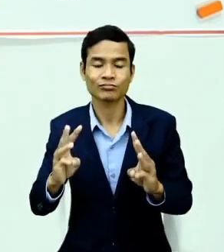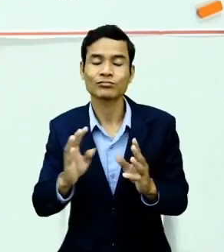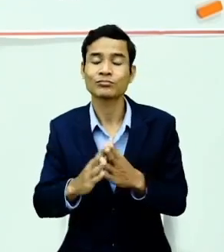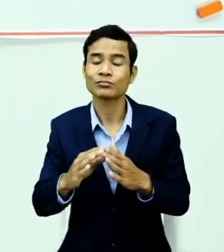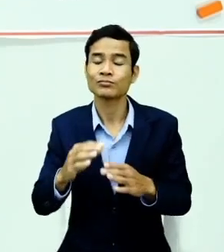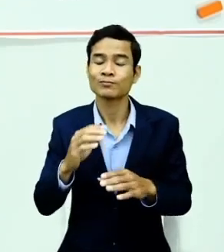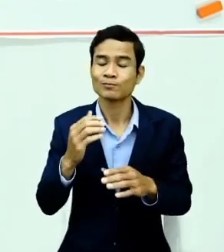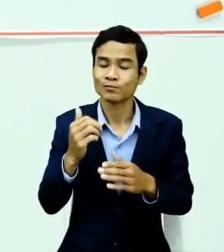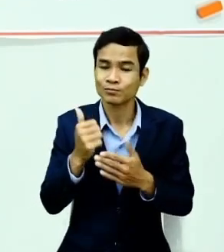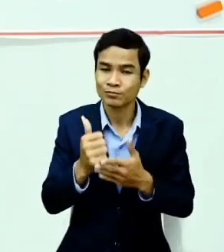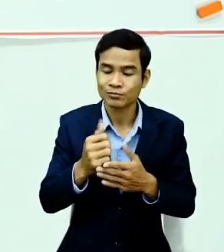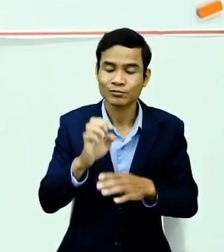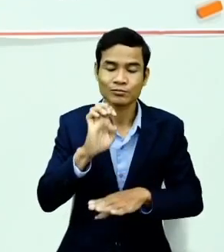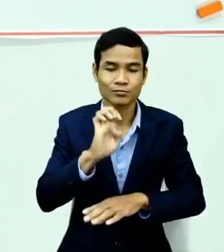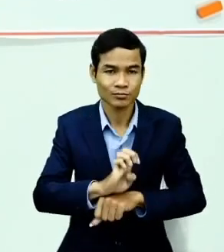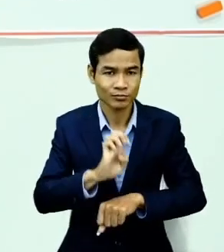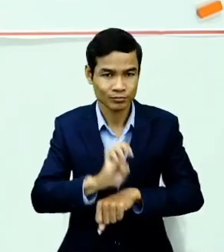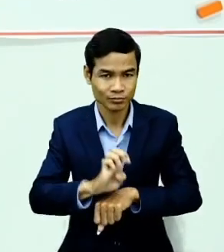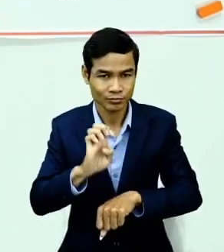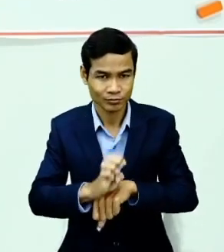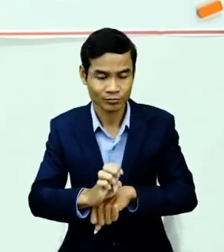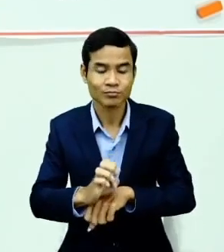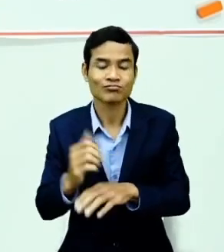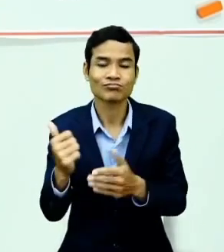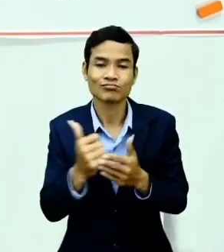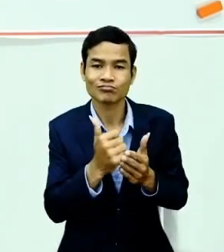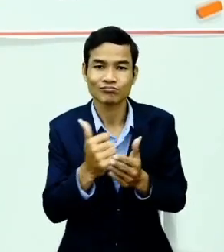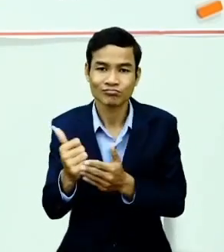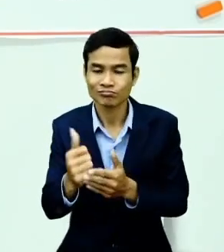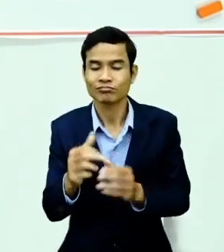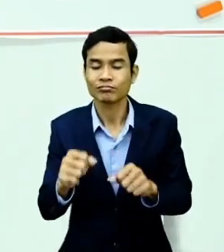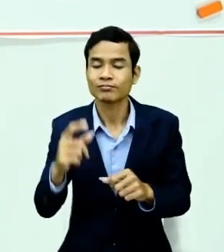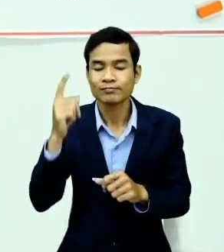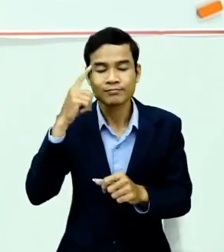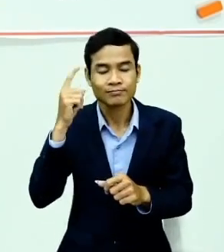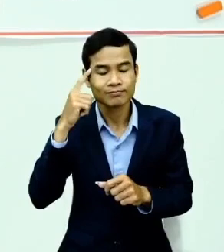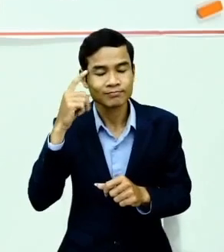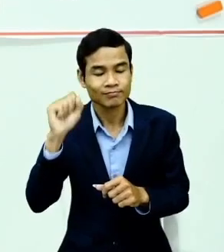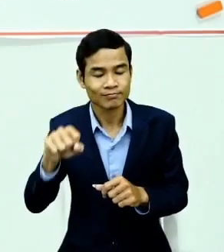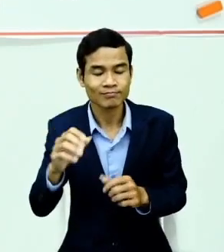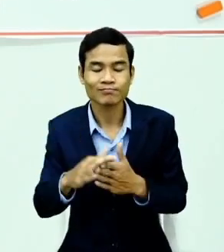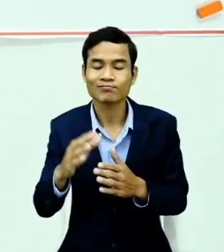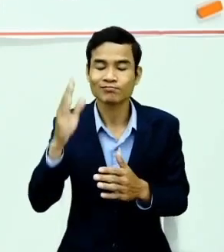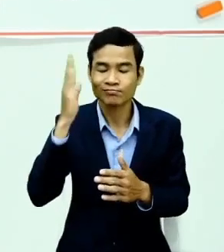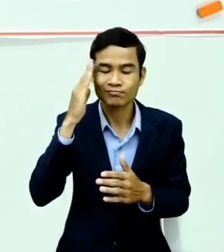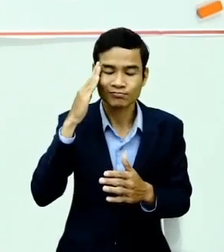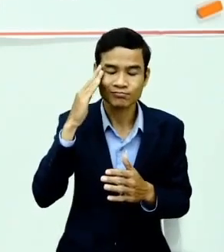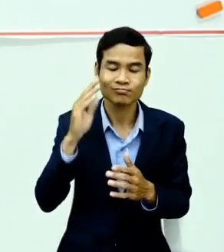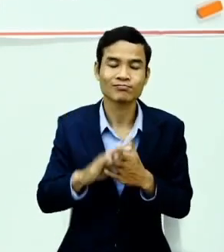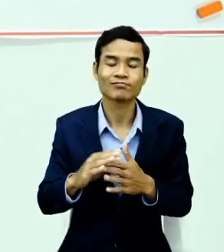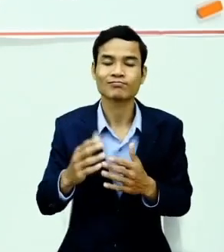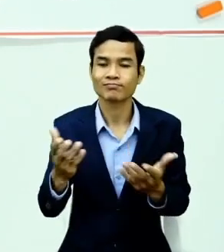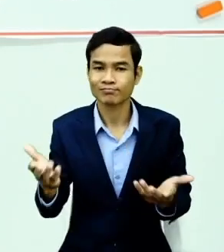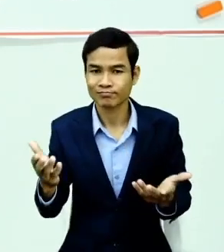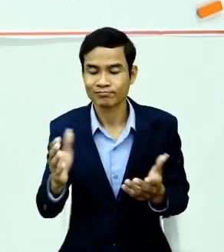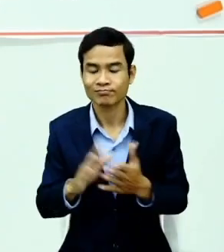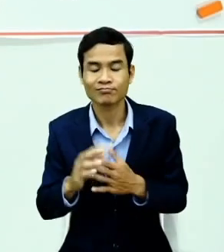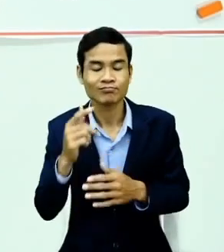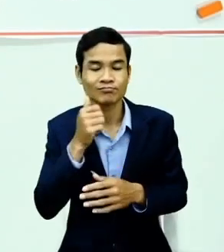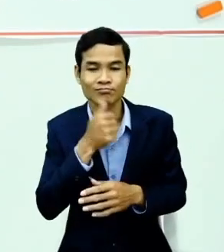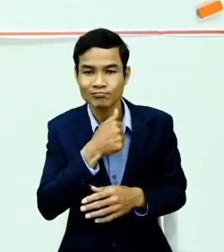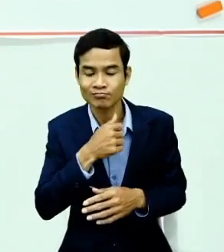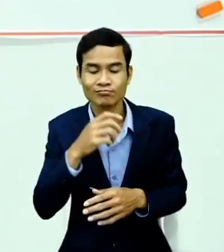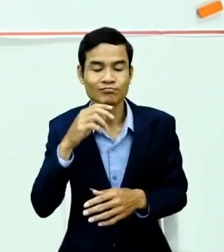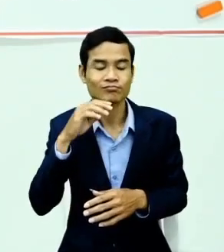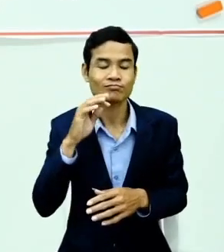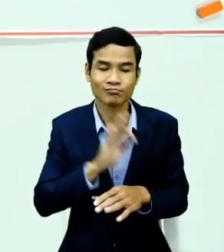tục thù rạc khá nế từ vinh từ một chà cứ quát sẵn lành khá nế có chết đăng phía rạc cách riêng riêng khá luôn nè con nế chà chị đồn chị tái miên phía